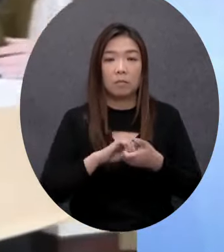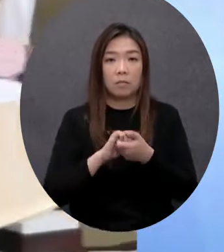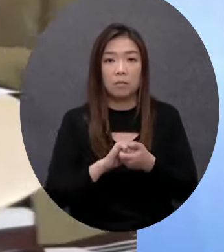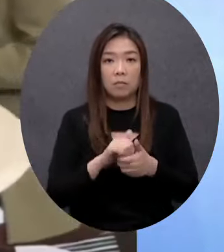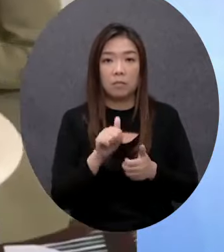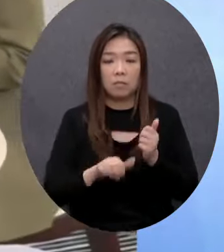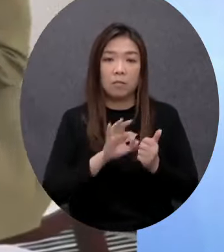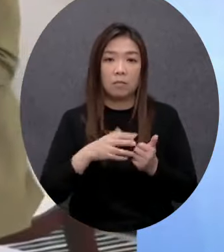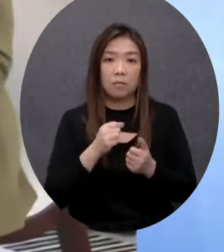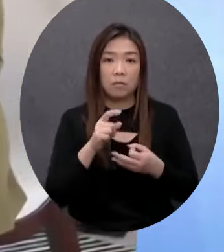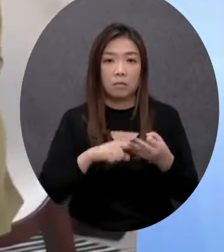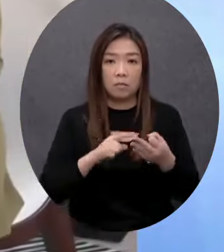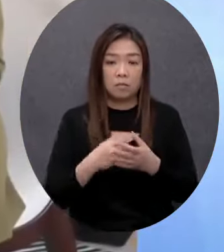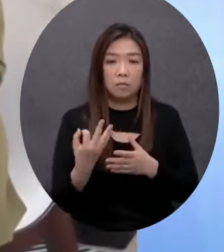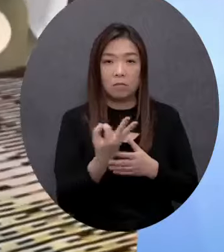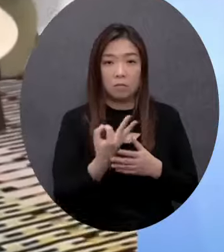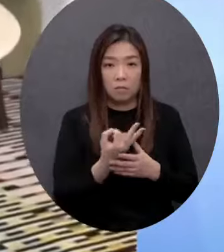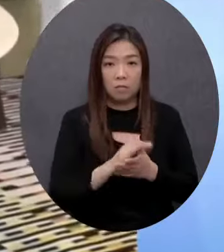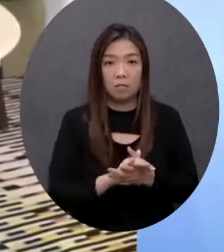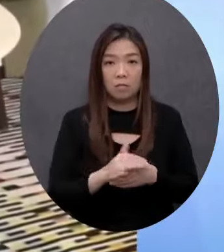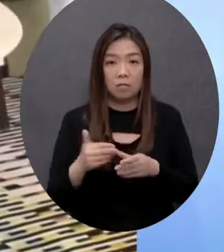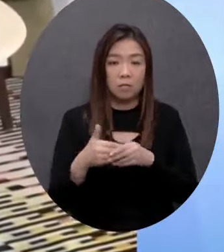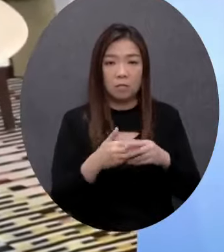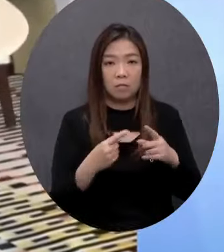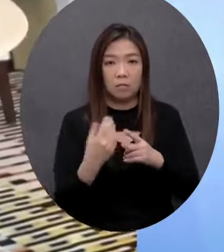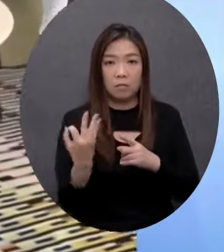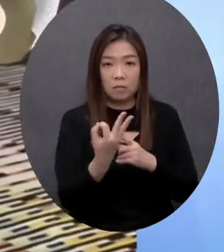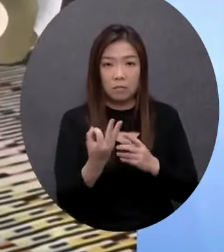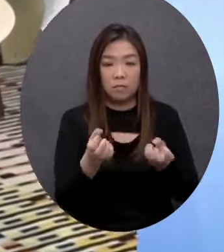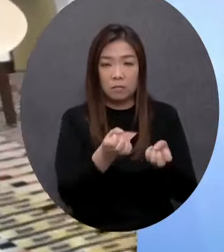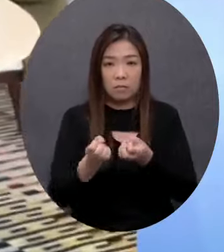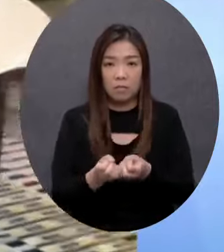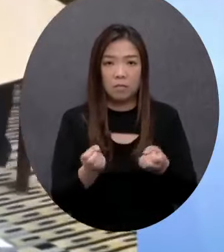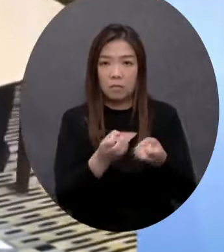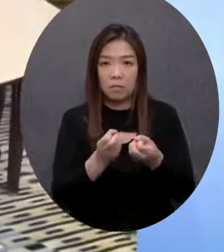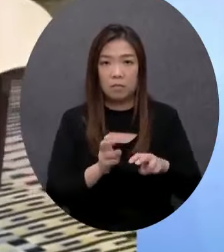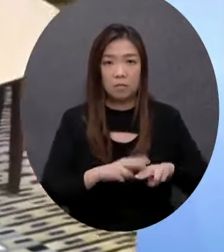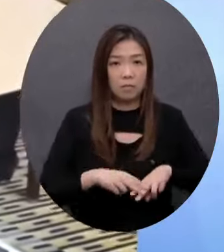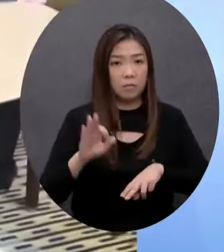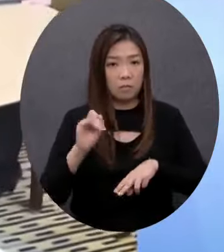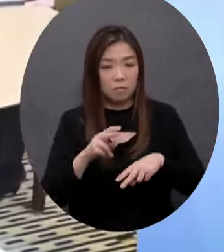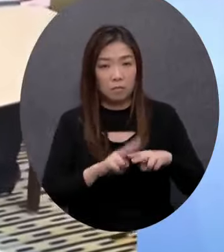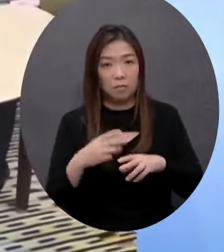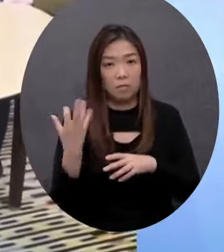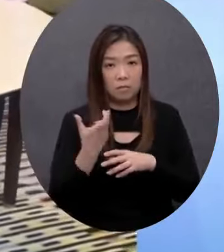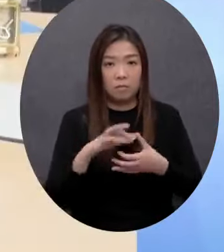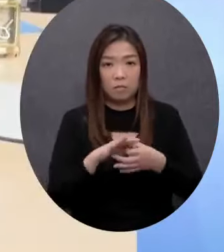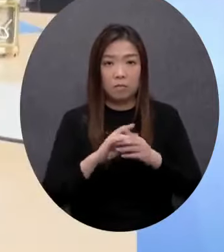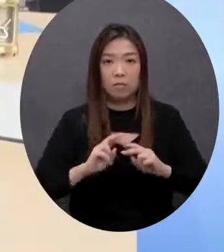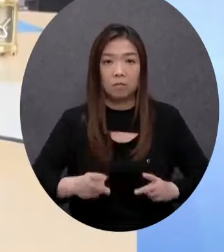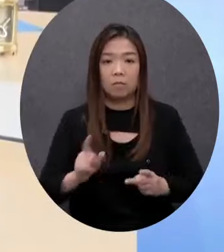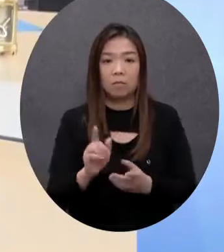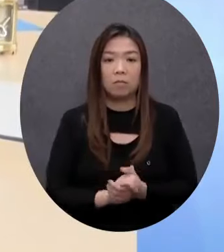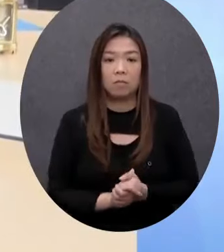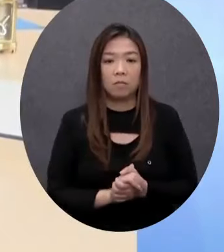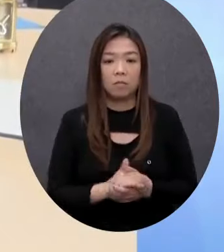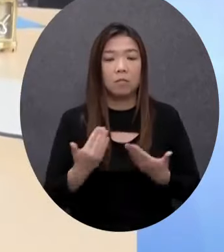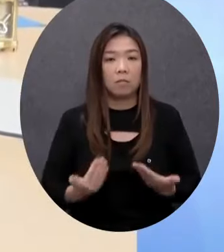莱恩举行中法欧领导人三方会谈，讨论中法中欧关系发展。 当今世